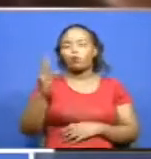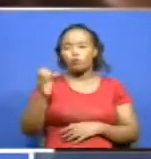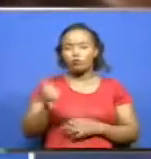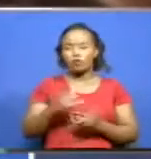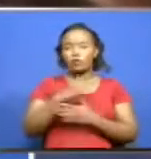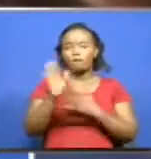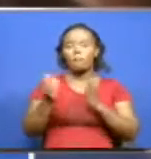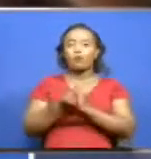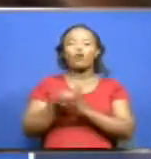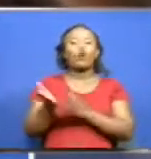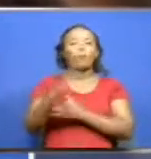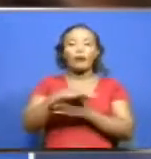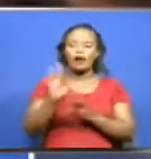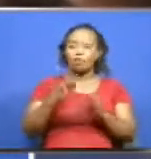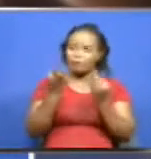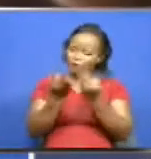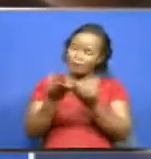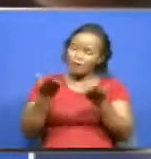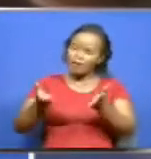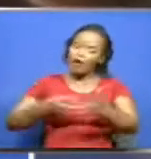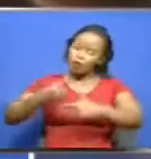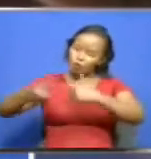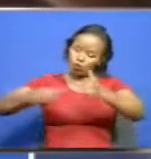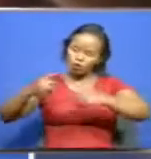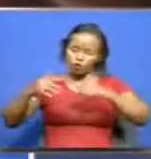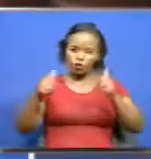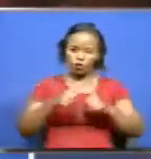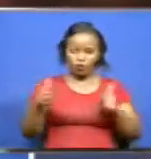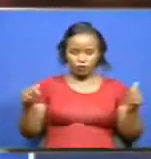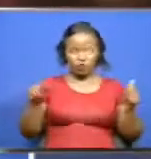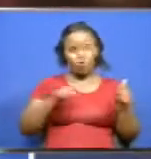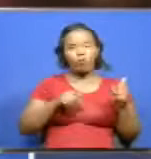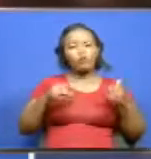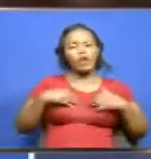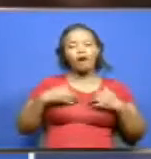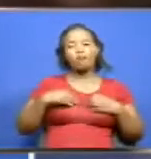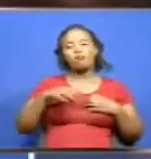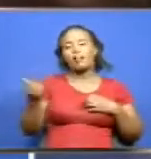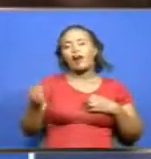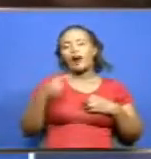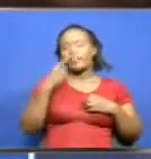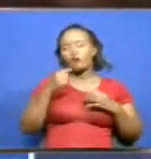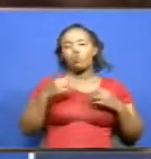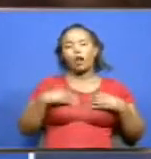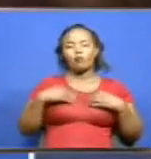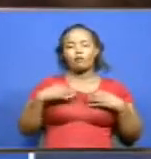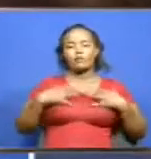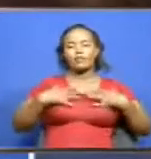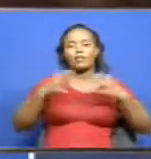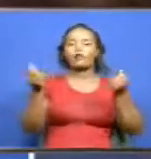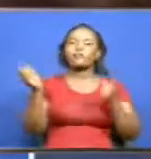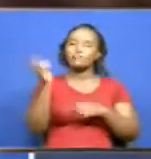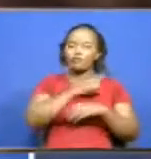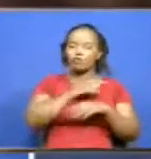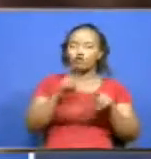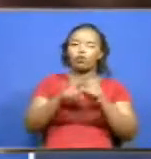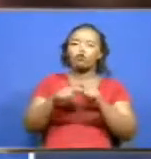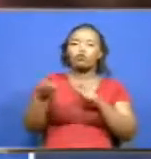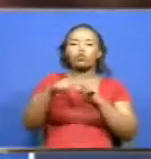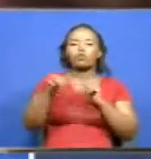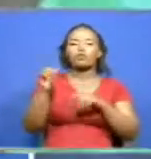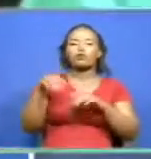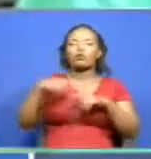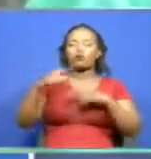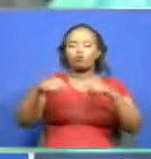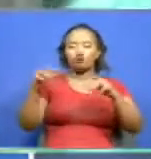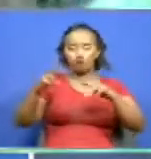kwa familia zao na wanaendelea vizuri kwa sasa. Kwa hivyo tuko na wengine ambao wamebakia, ambao mpaka dakika hii hatujapata familia ambao tunaendelea